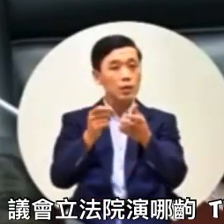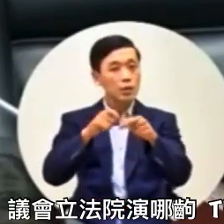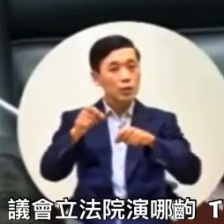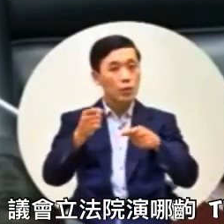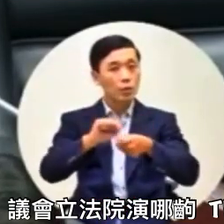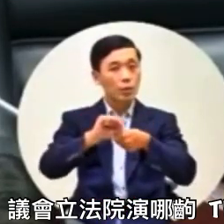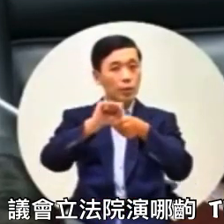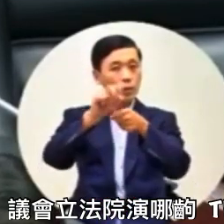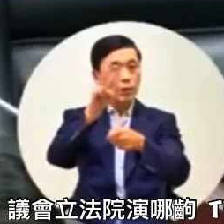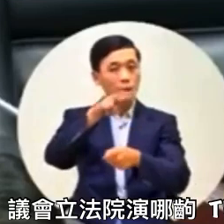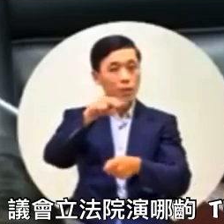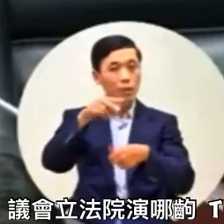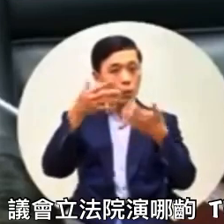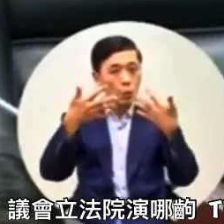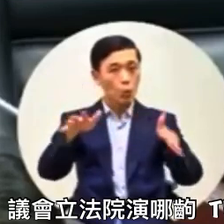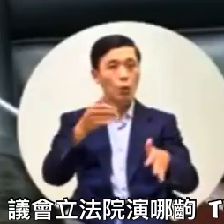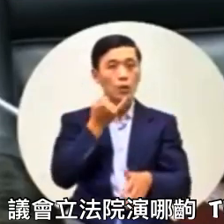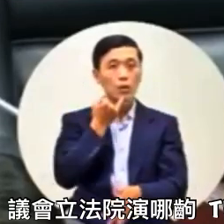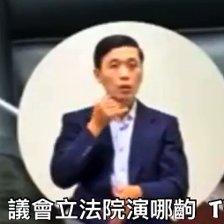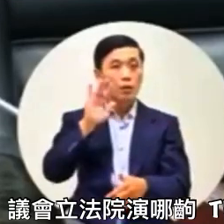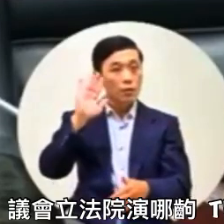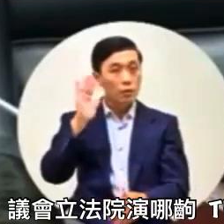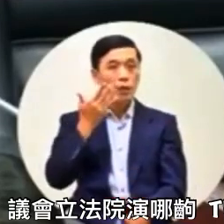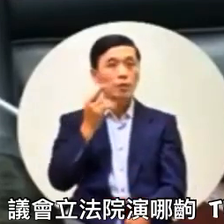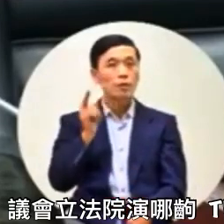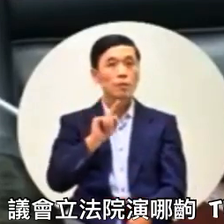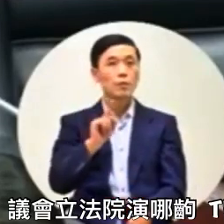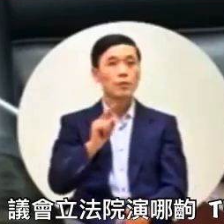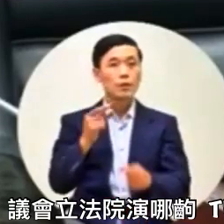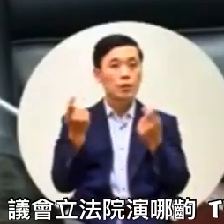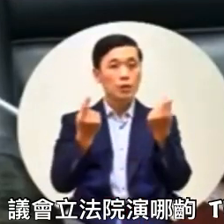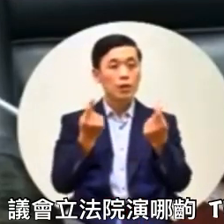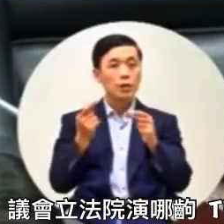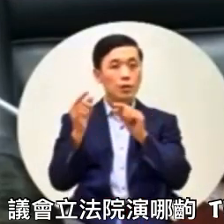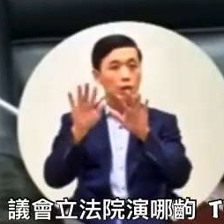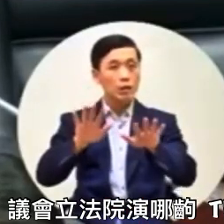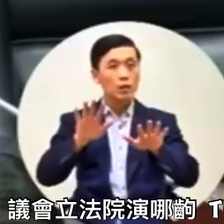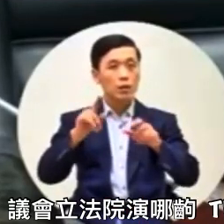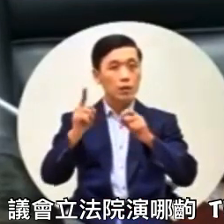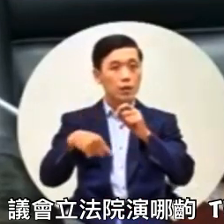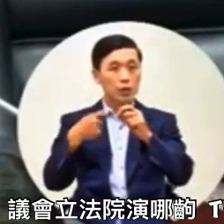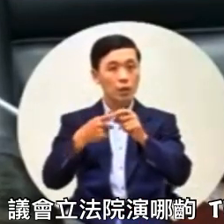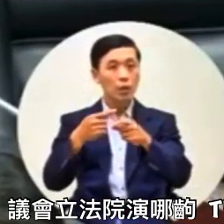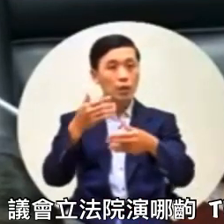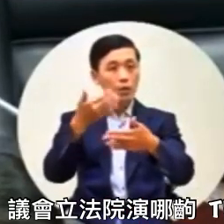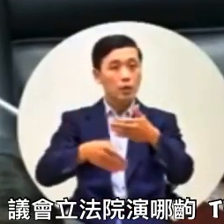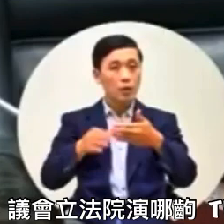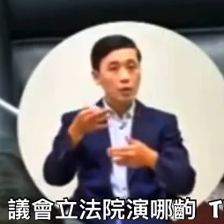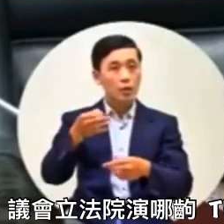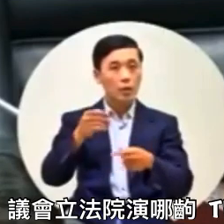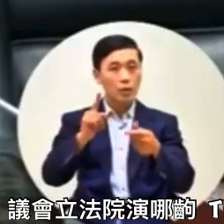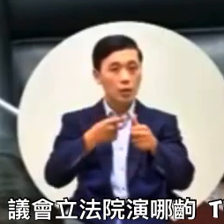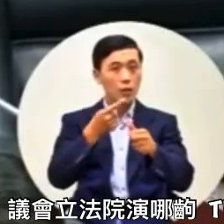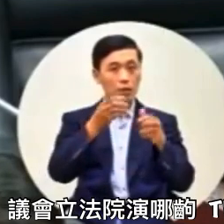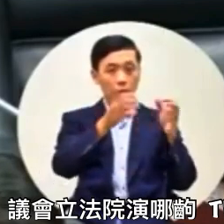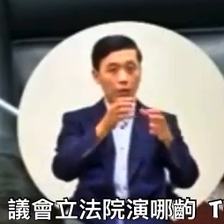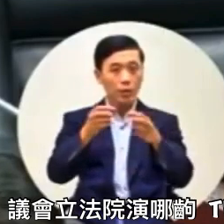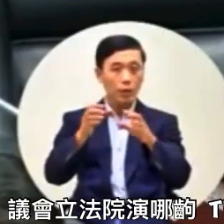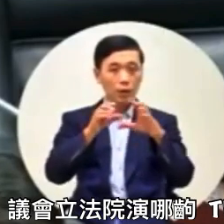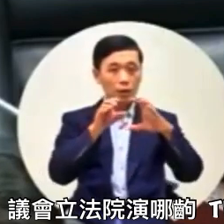预计可以增加到2000多位，但是好像今年度有用剩余款先做了400多个